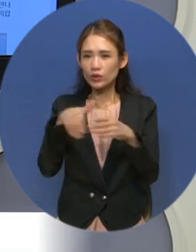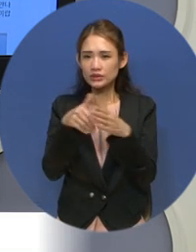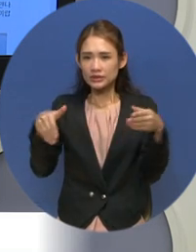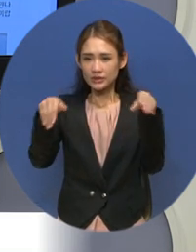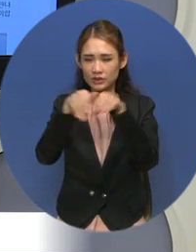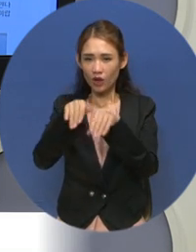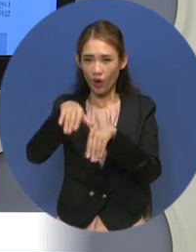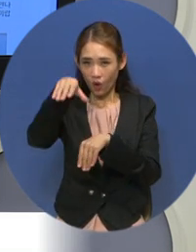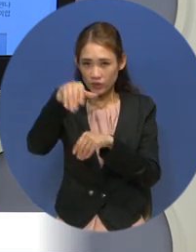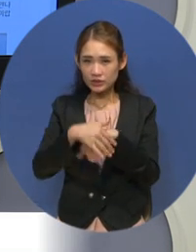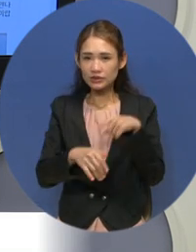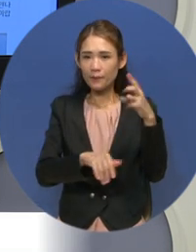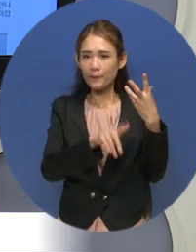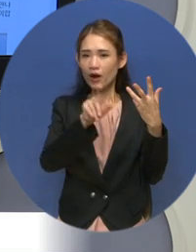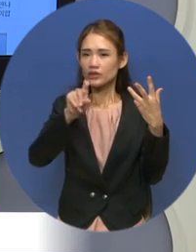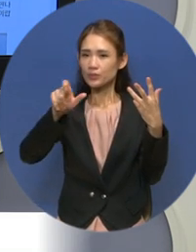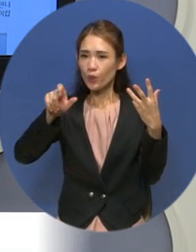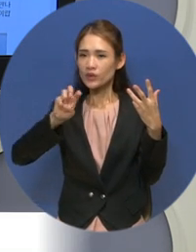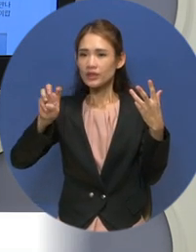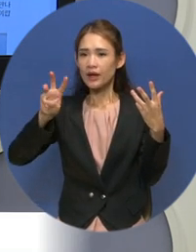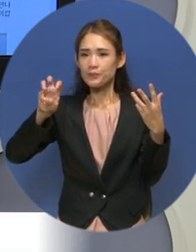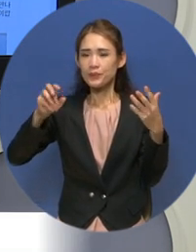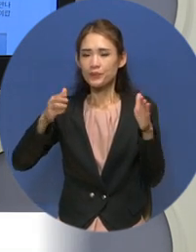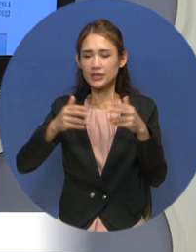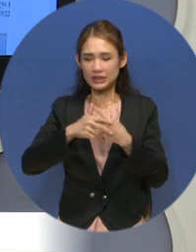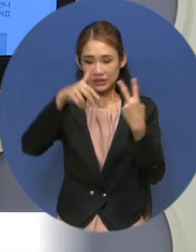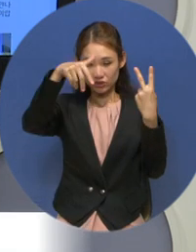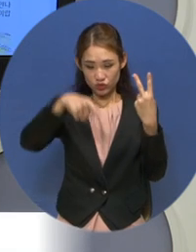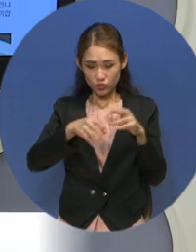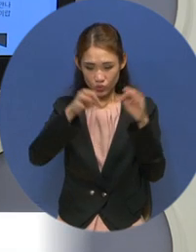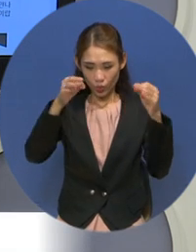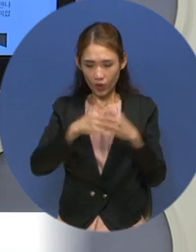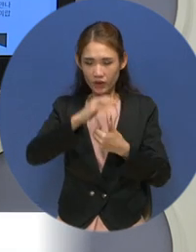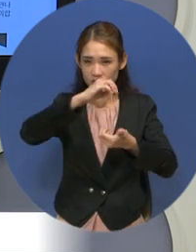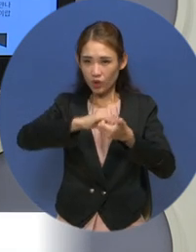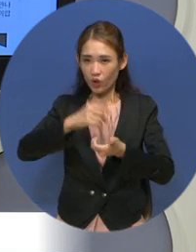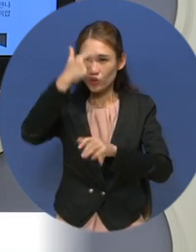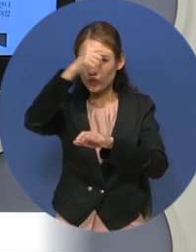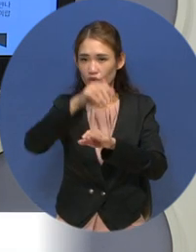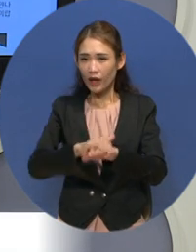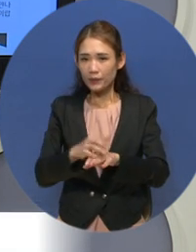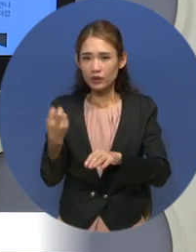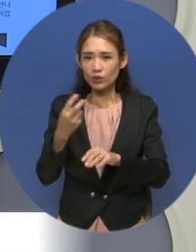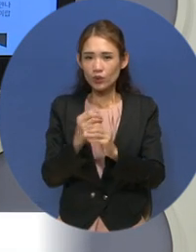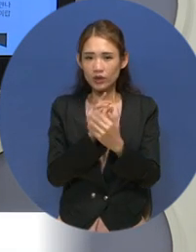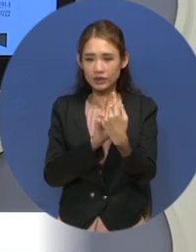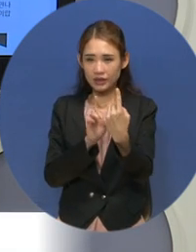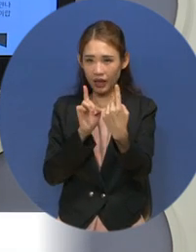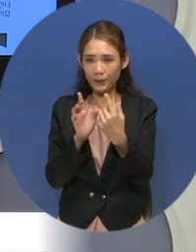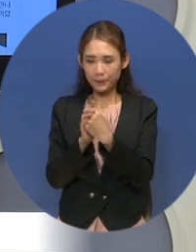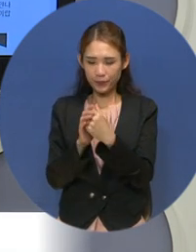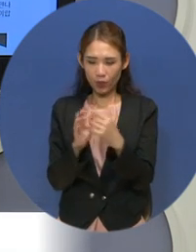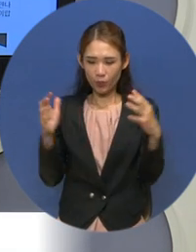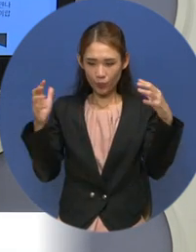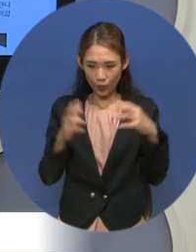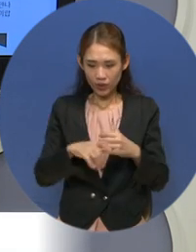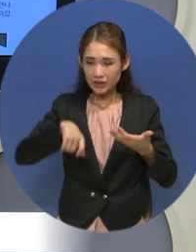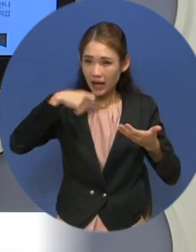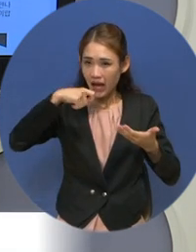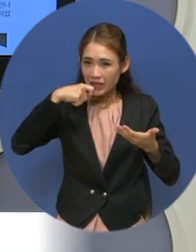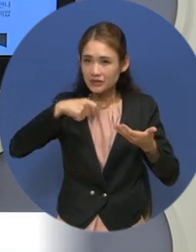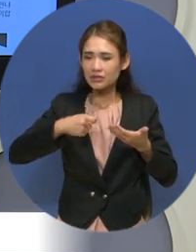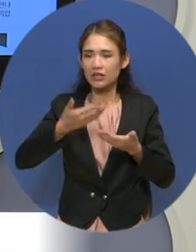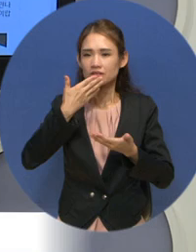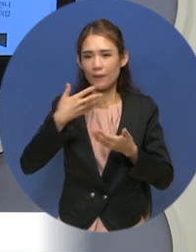15일부터 30일까지 2주간 정규 예배 외에 각종 대면 모임이나 행사 및 단체 식사가